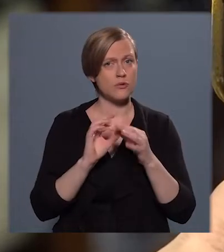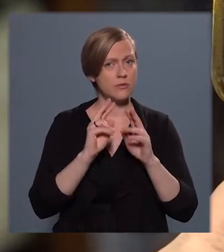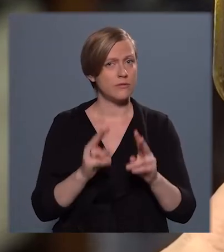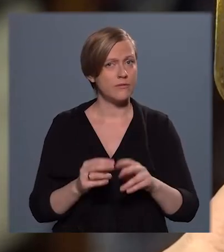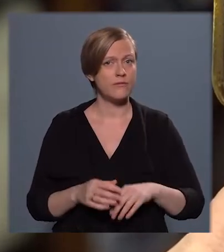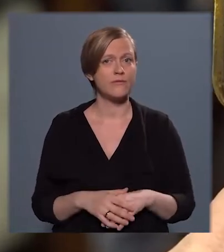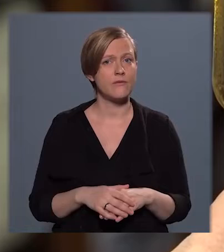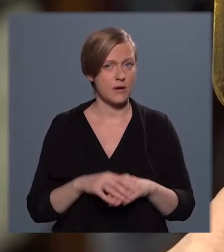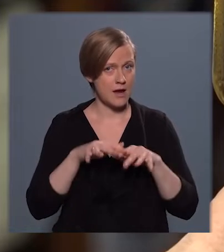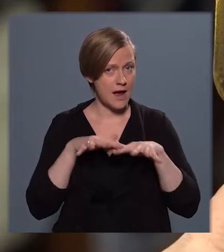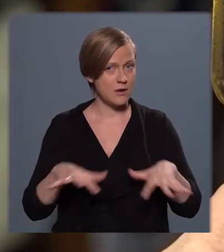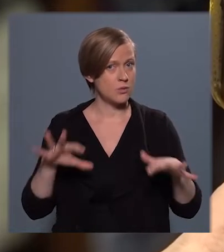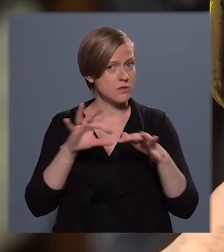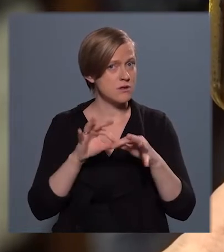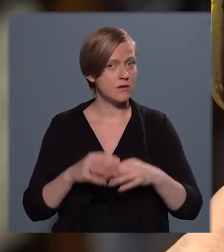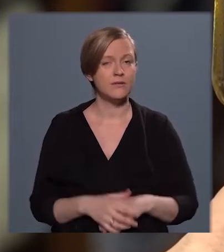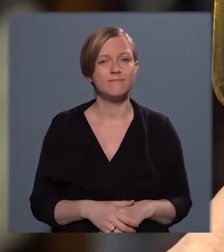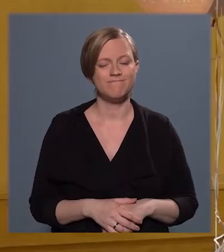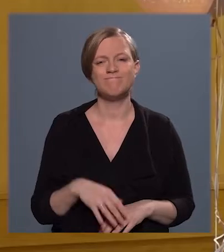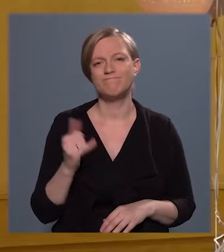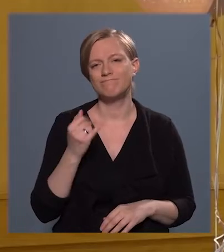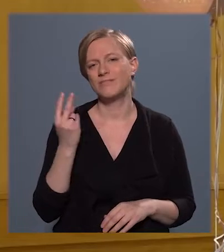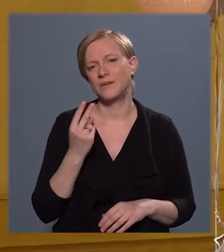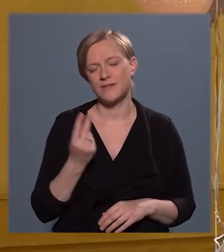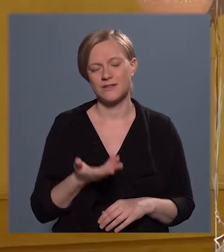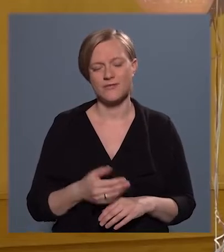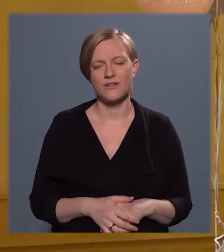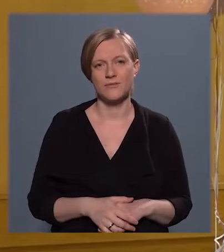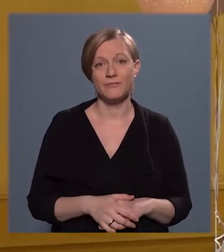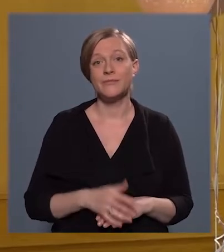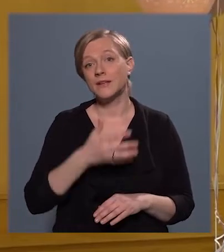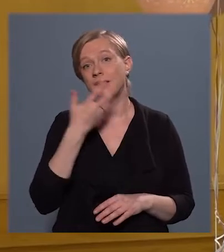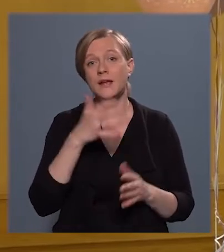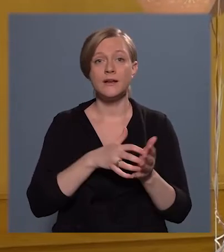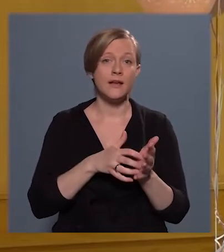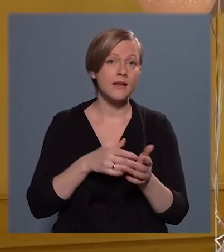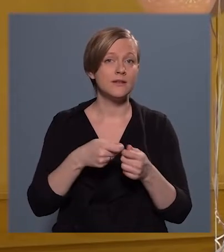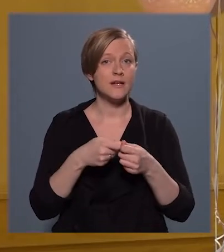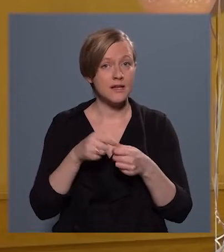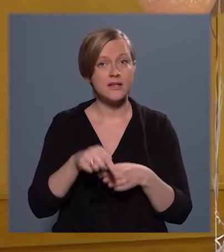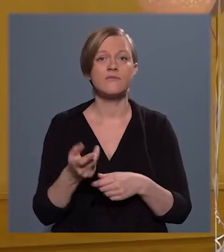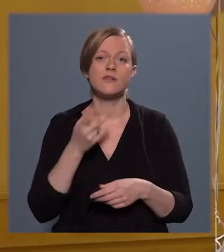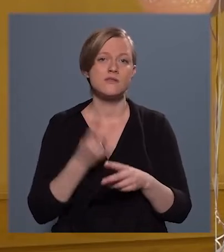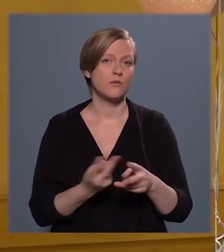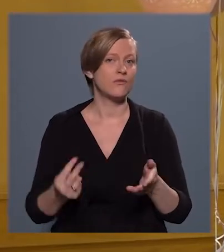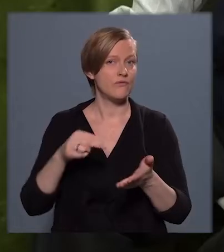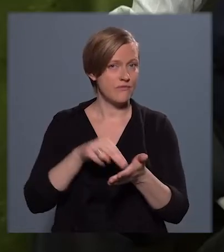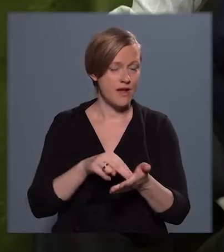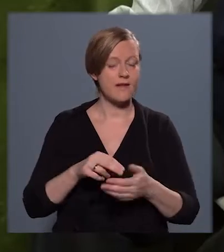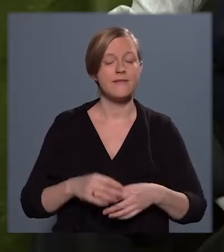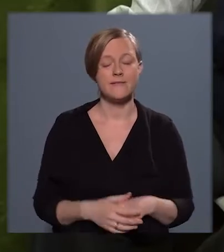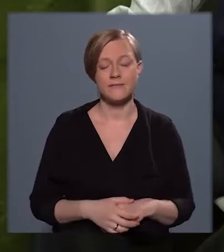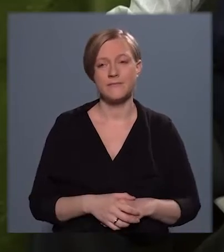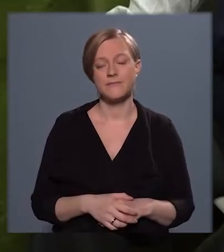a hálózathoz? Igen, természetesen, ugye a nyári kerti rendezvényeinken fel szoktak lépni,